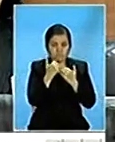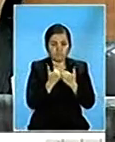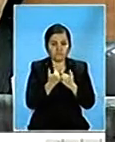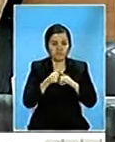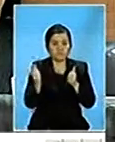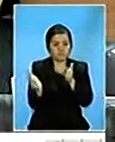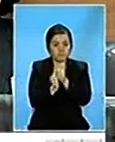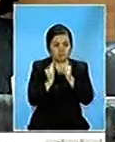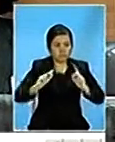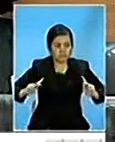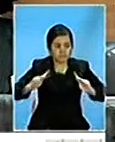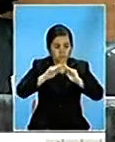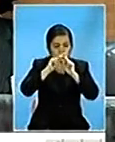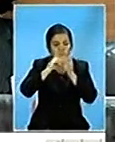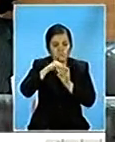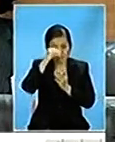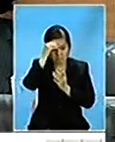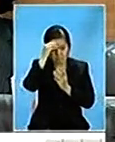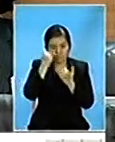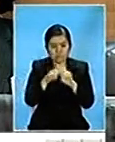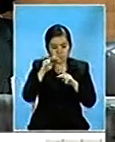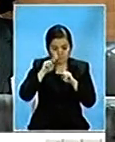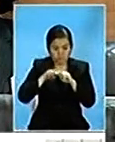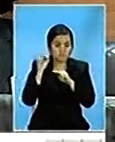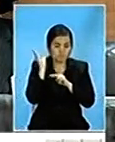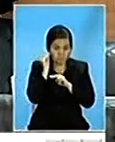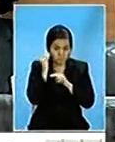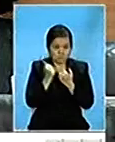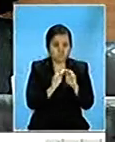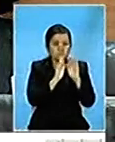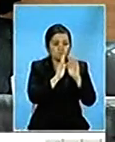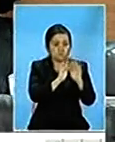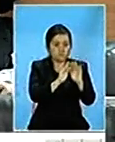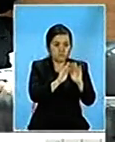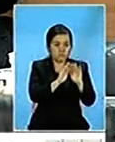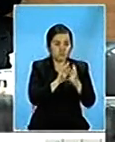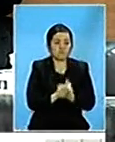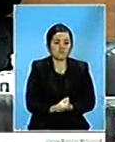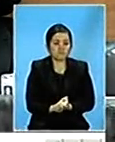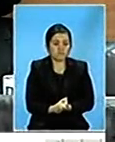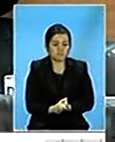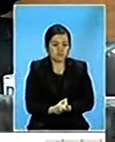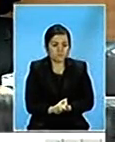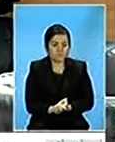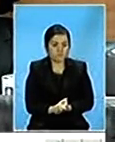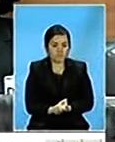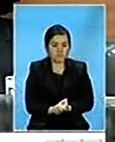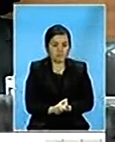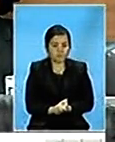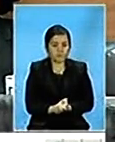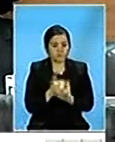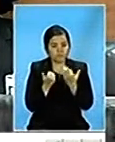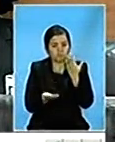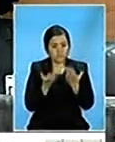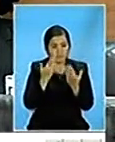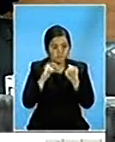นตรีช่วยว่าการกระทรวงศึกษาธิการนะคะมานั่งกันอยู่ตรงนี้ก็ฝากถึงท่านรัฐมนตรีว่าการด้วยนะคะอันหนึ่งอันใดอาจจะเป็นนโยบาย